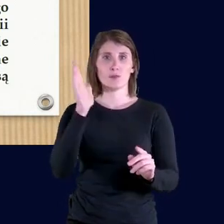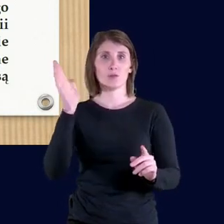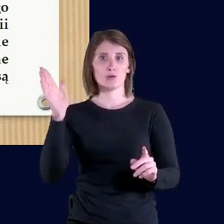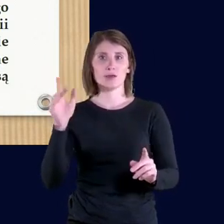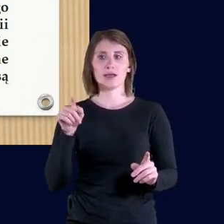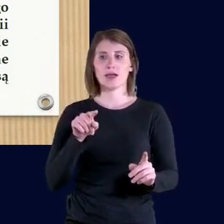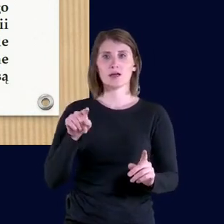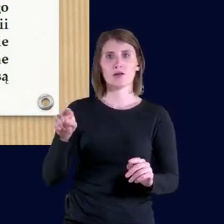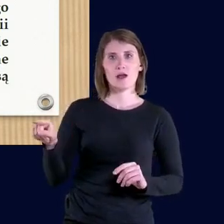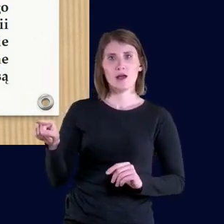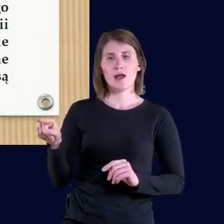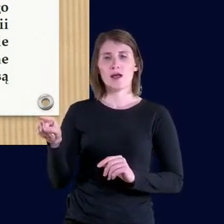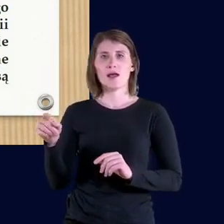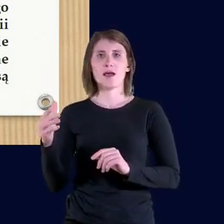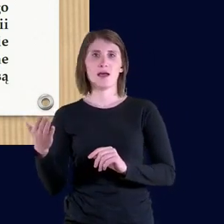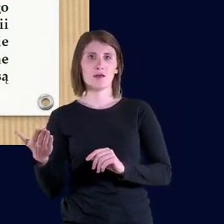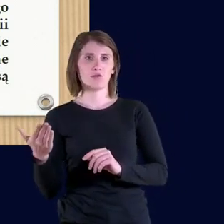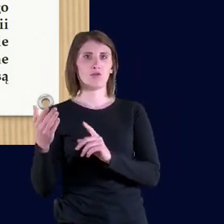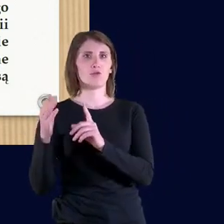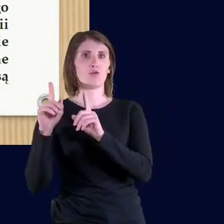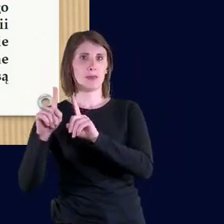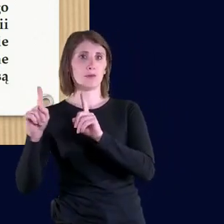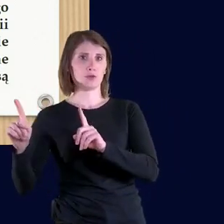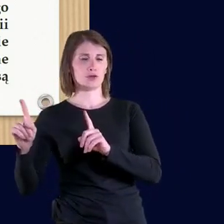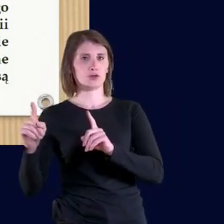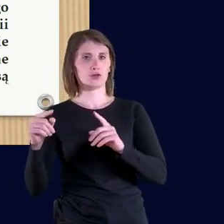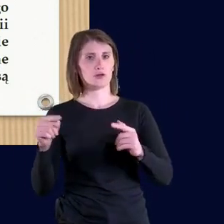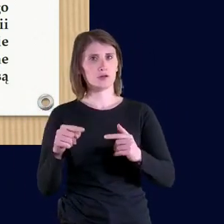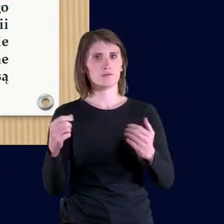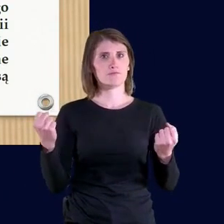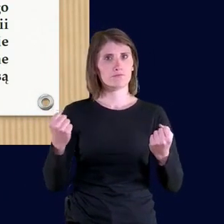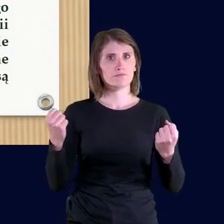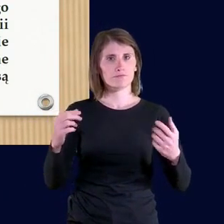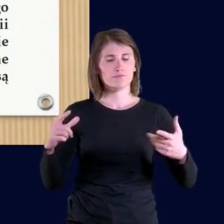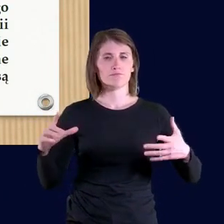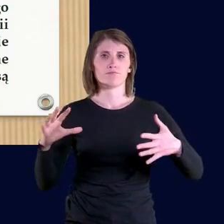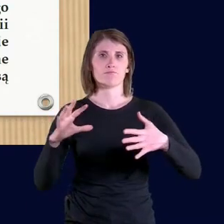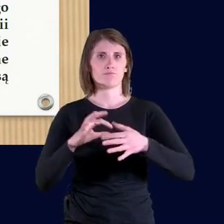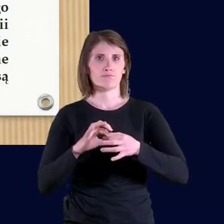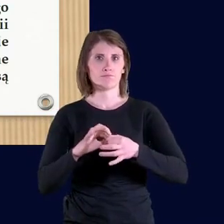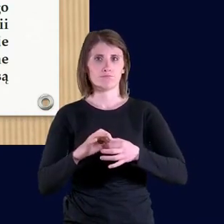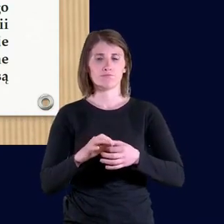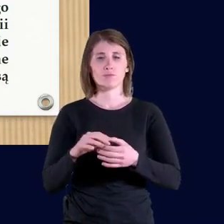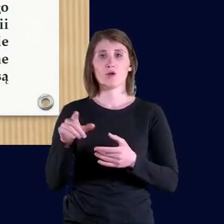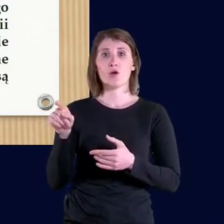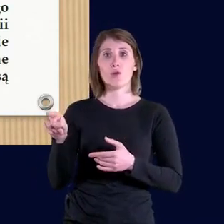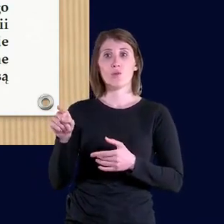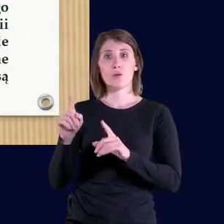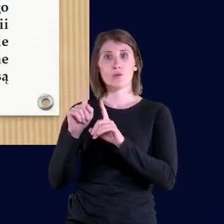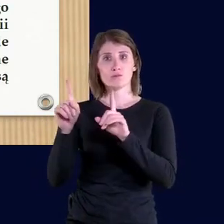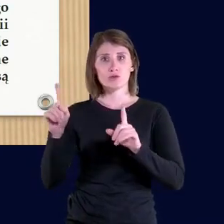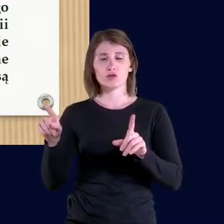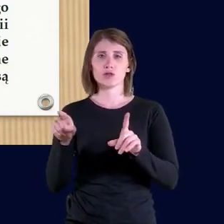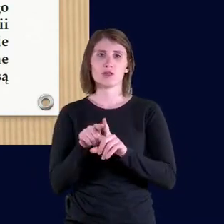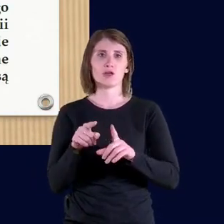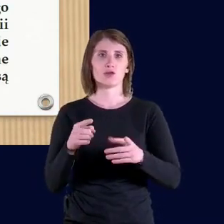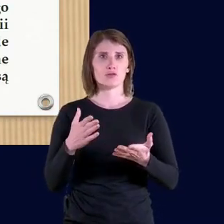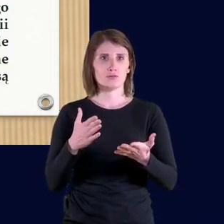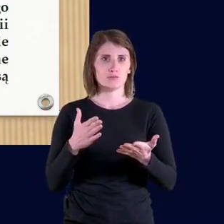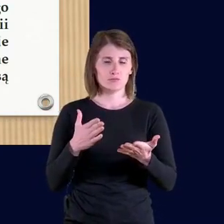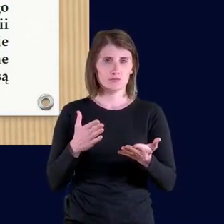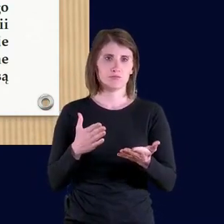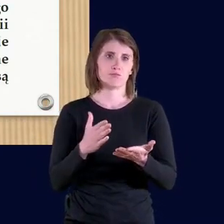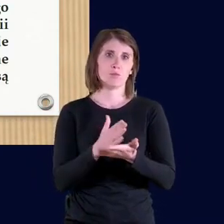mi i zwykle nauczycielami którzy też pośredni czyli również jakby w tych kontaktach z